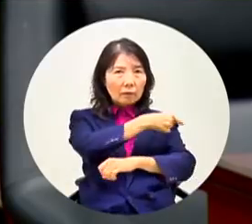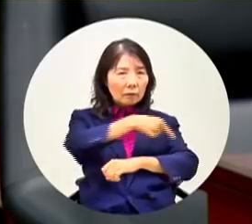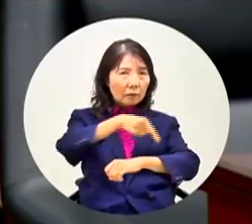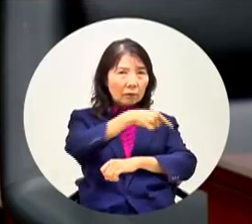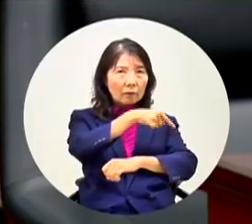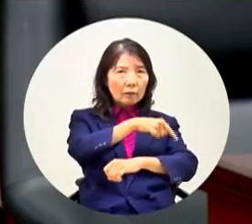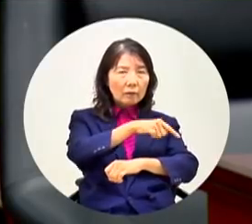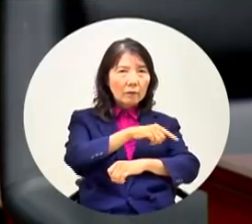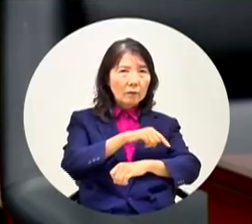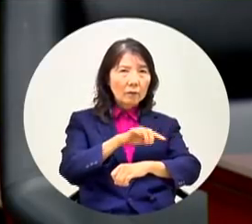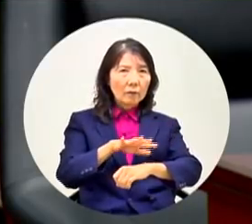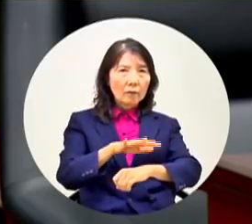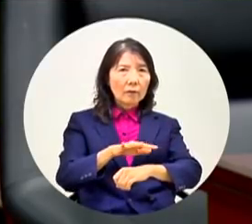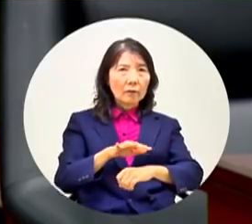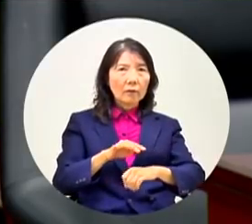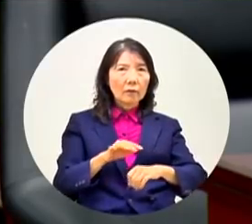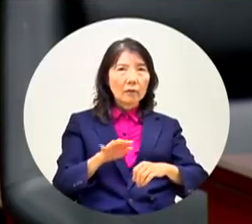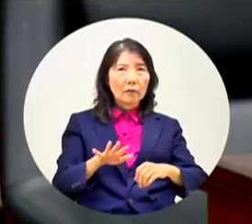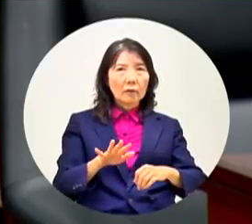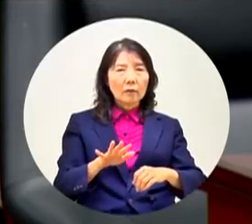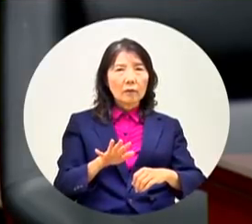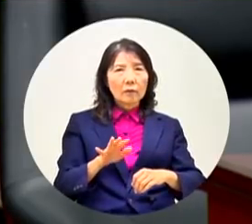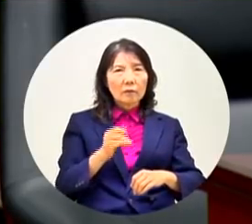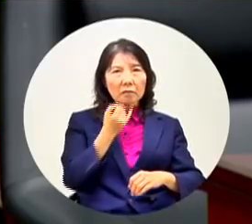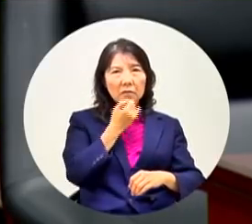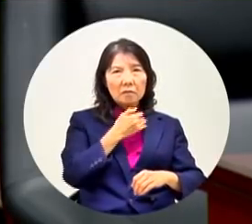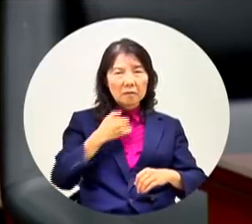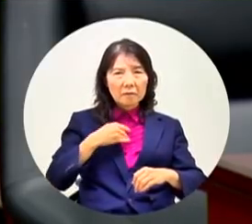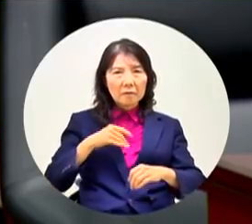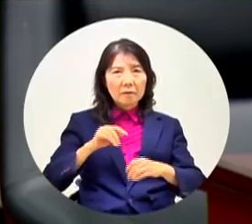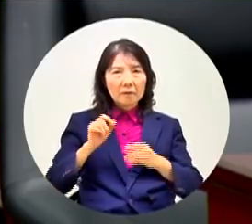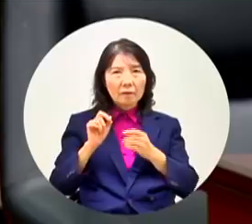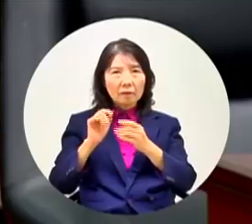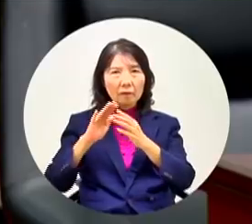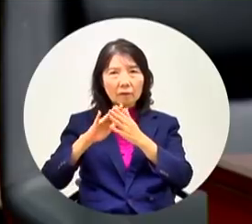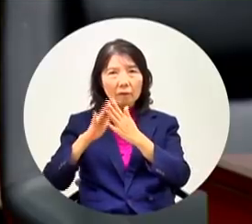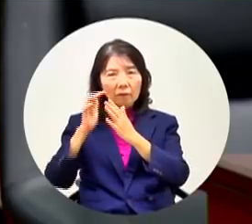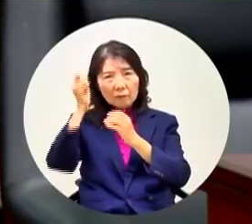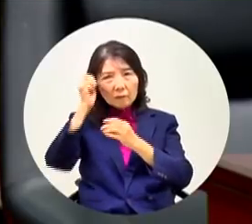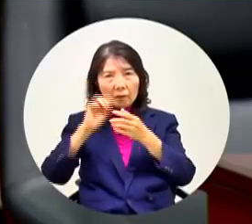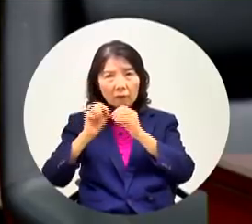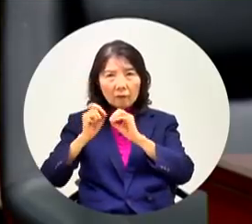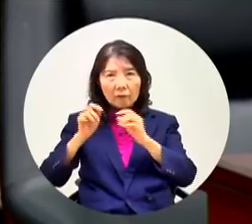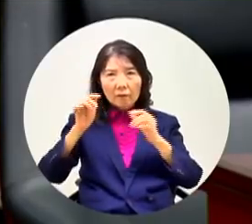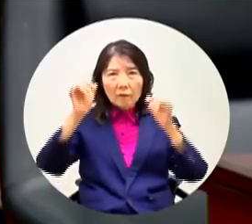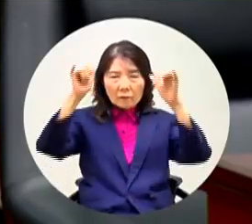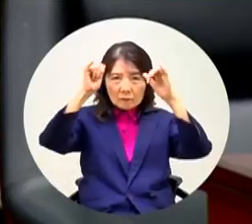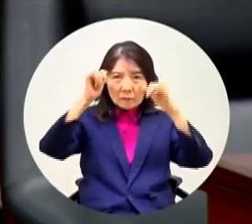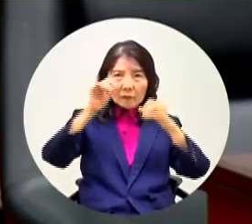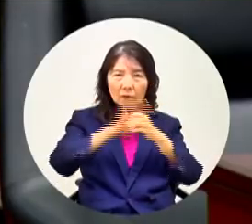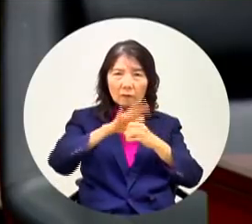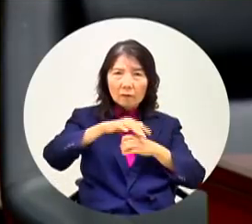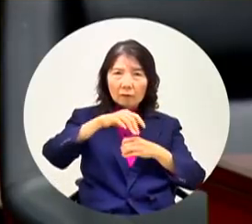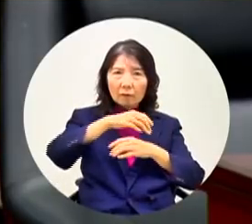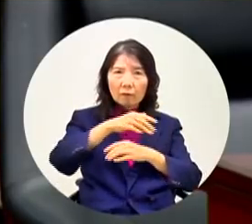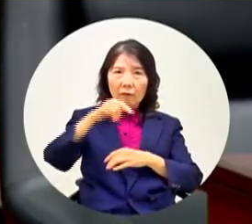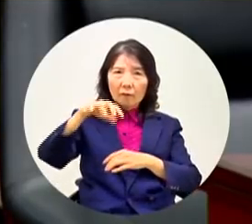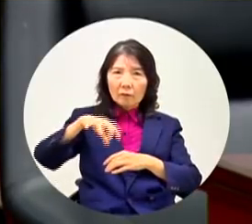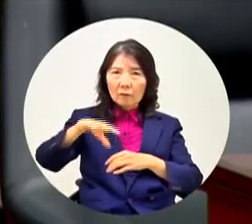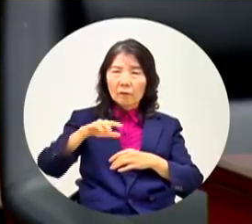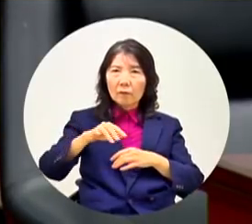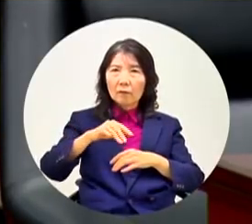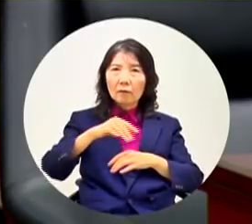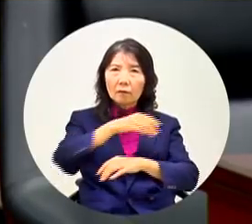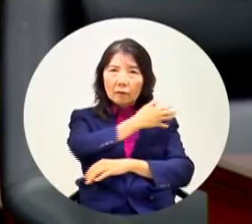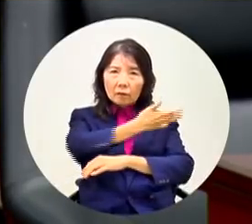实际，咱有可能住伫边仔住户，包括咱的牛寮埔。咱为咱的源头的大白吼，我